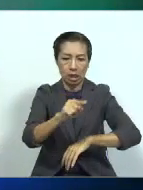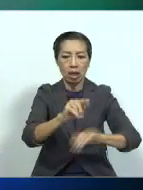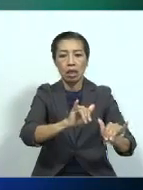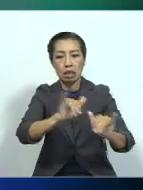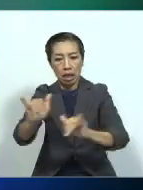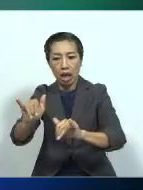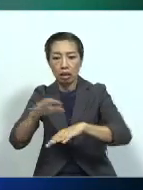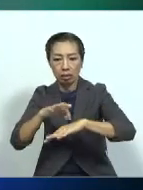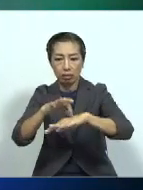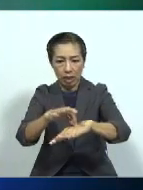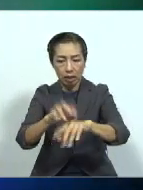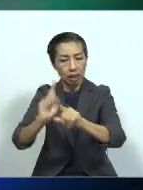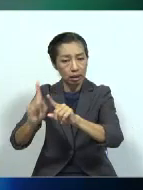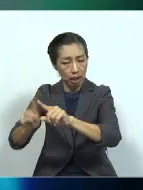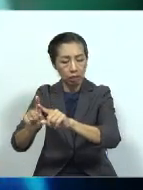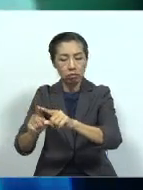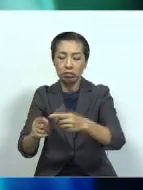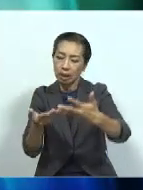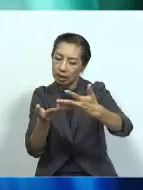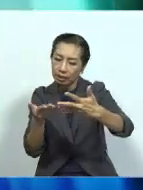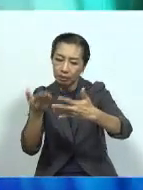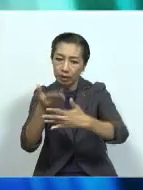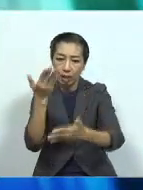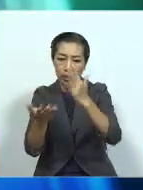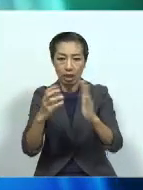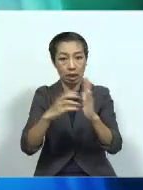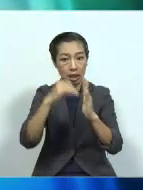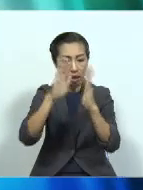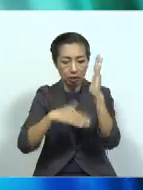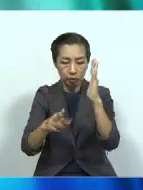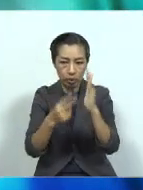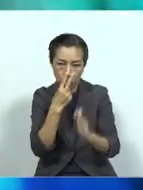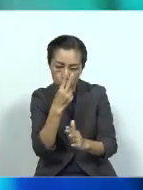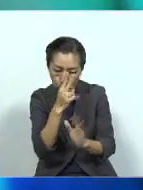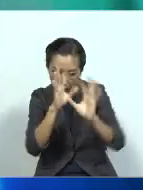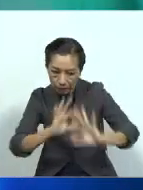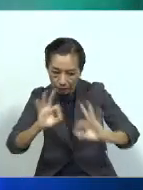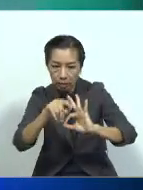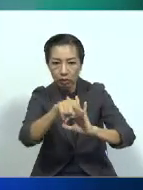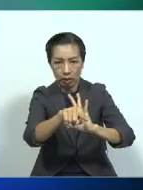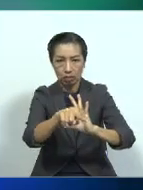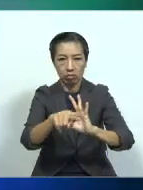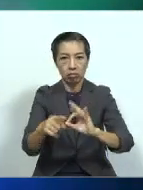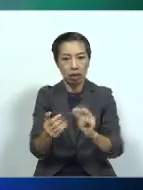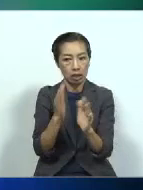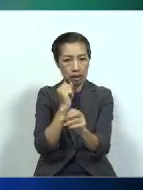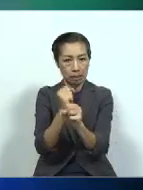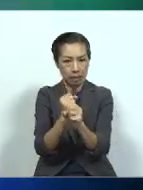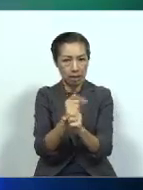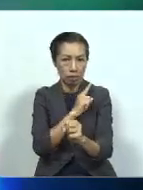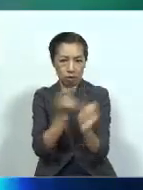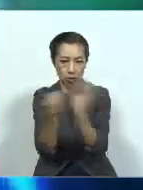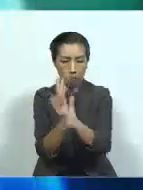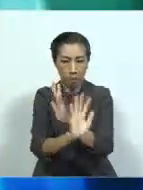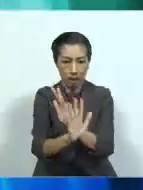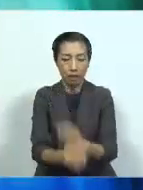กระดับทั้งในส่วนกลางส่วนภูมิภาคและส่วนท้องถิ่นให้พิจารณาเท่าที่จำเป็นเพื่อไม่ให้กระทบต่อการปฏิบัติหน้าที่ในการเลือกตั้